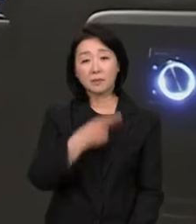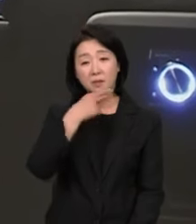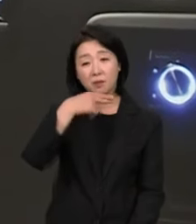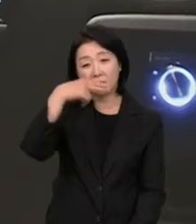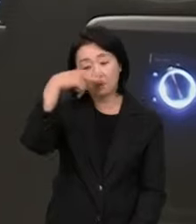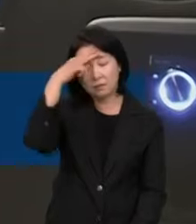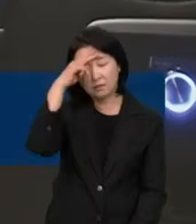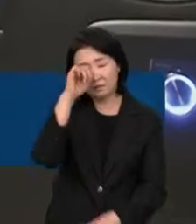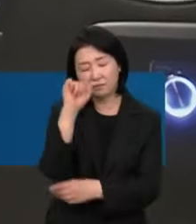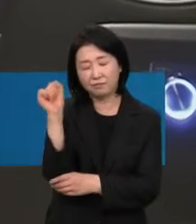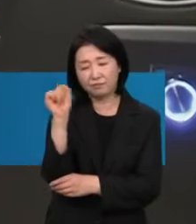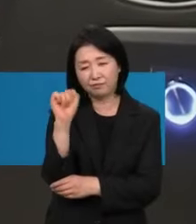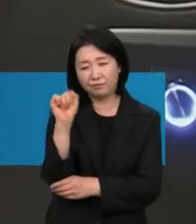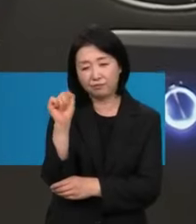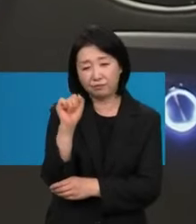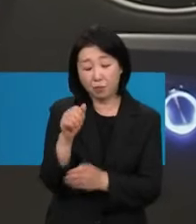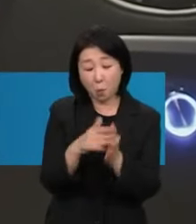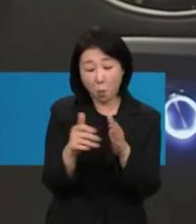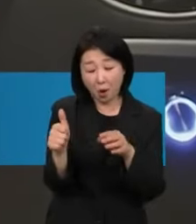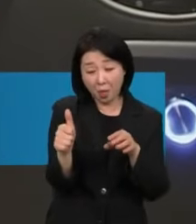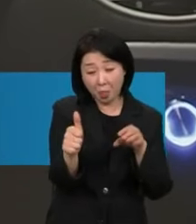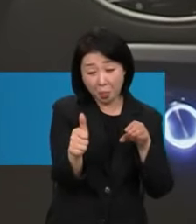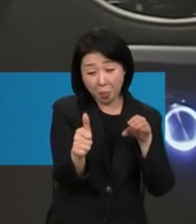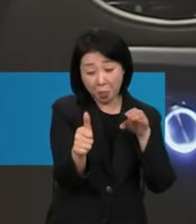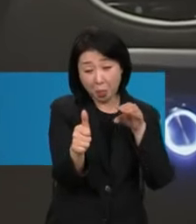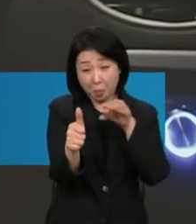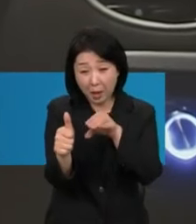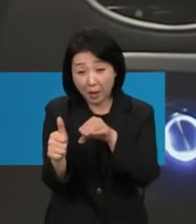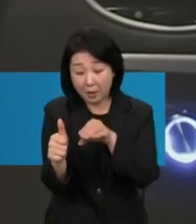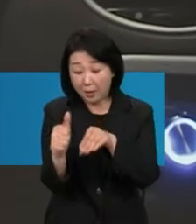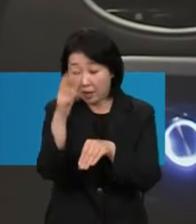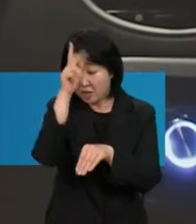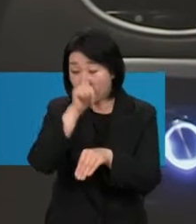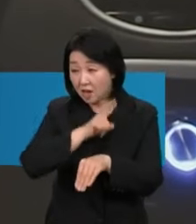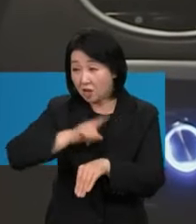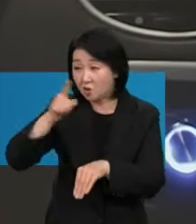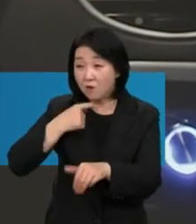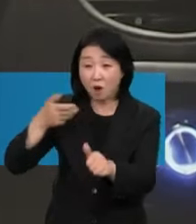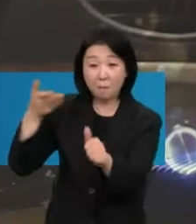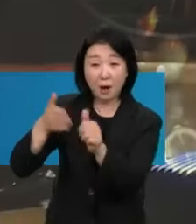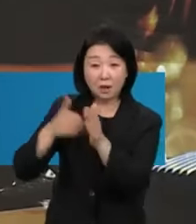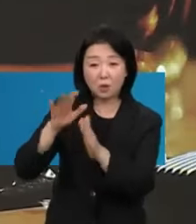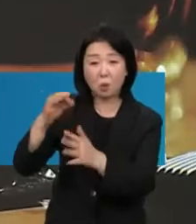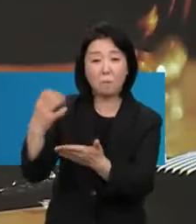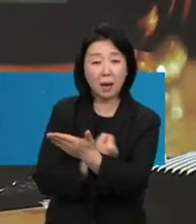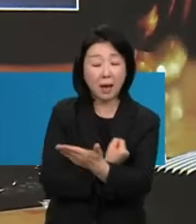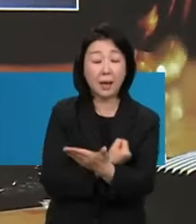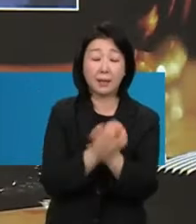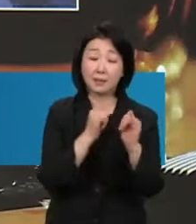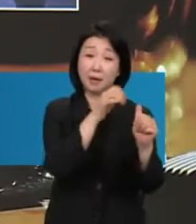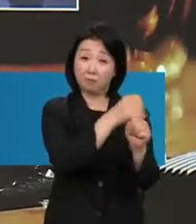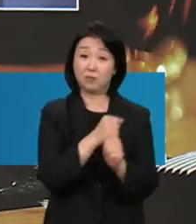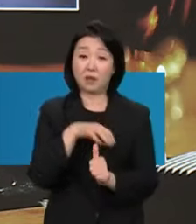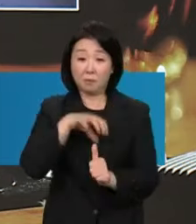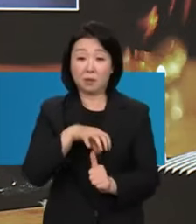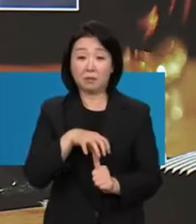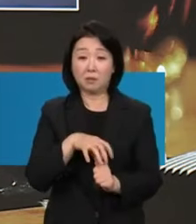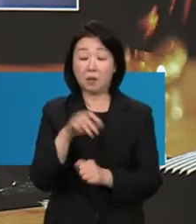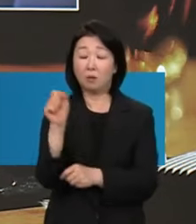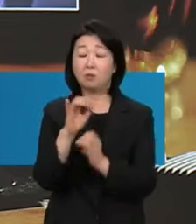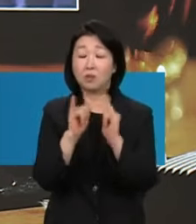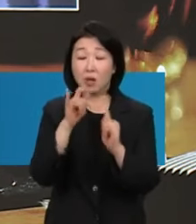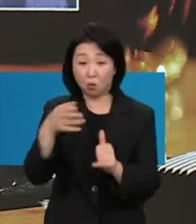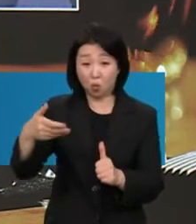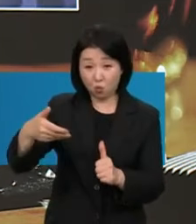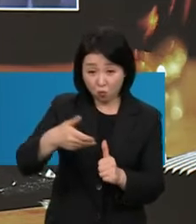음주운전 차량을 몰래 쫓아간 뒤 경찰에 신고했다고 협박하면서 돈을 뜯어낸 일당이 붙잡혔습니다. 이들은 운전자가 돈을